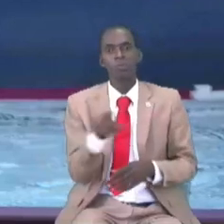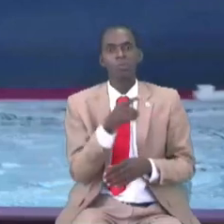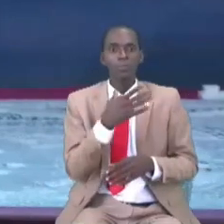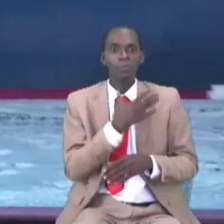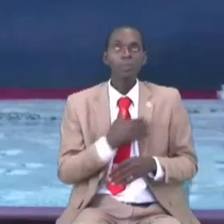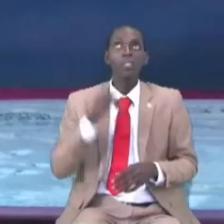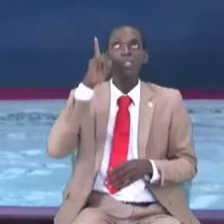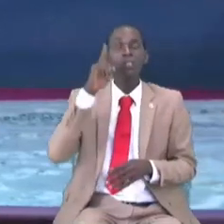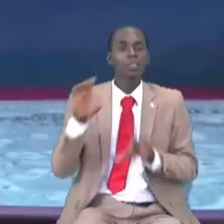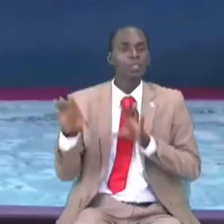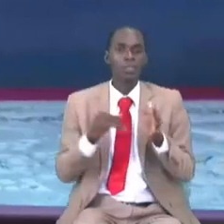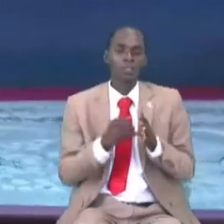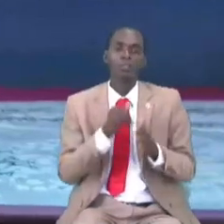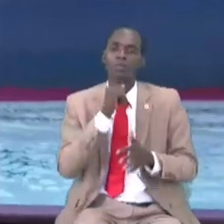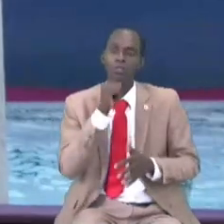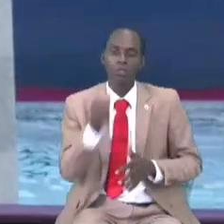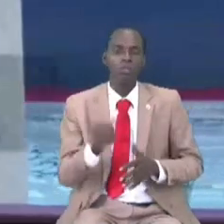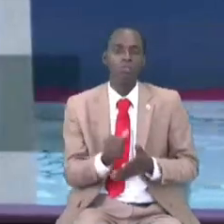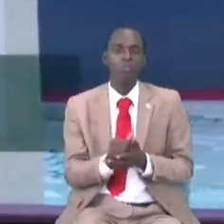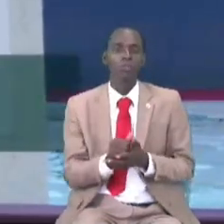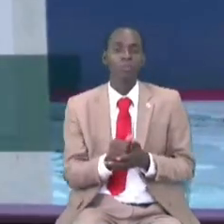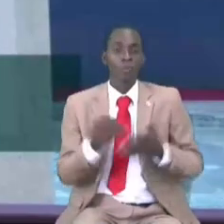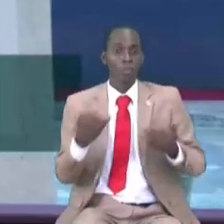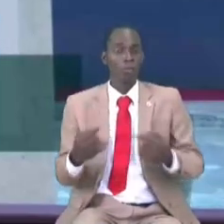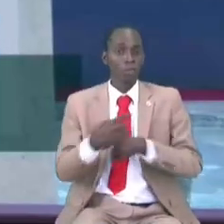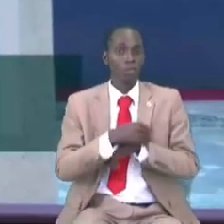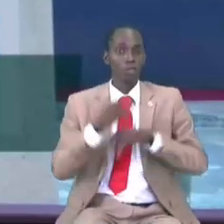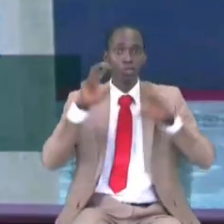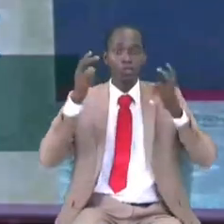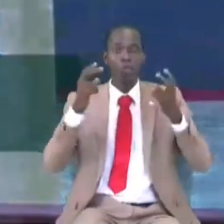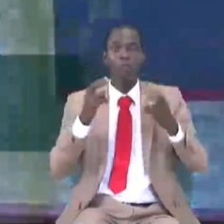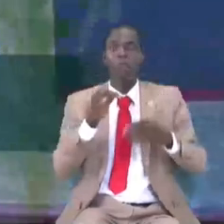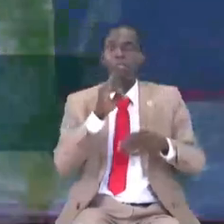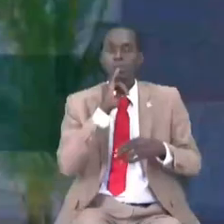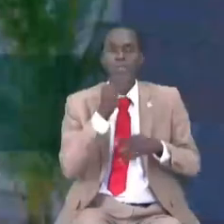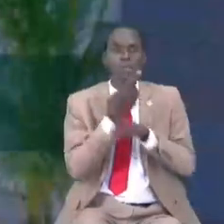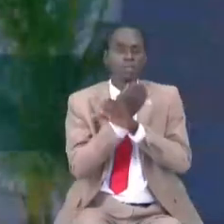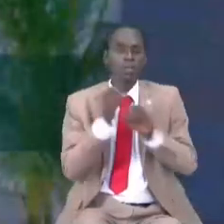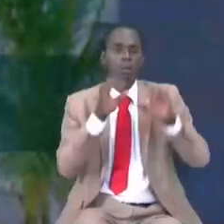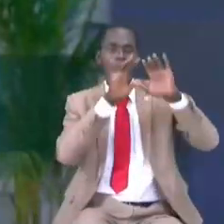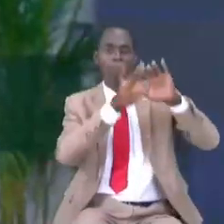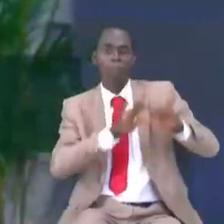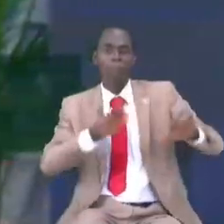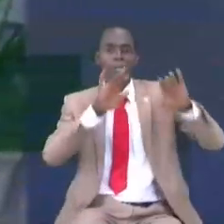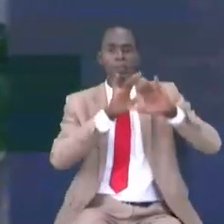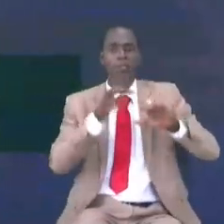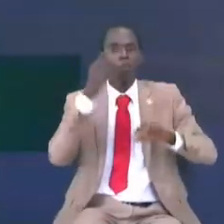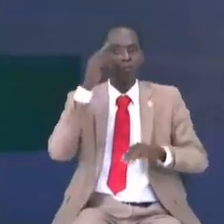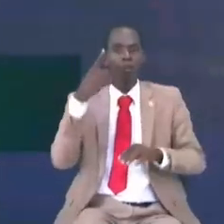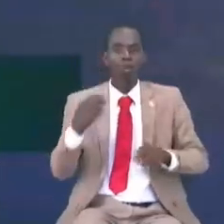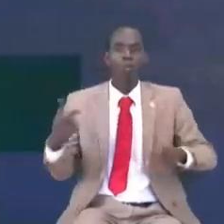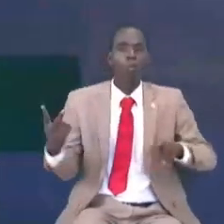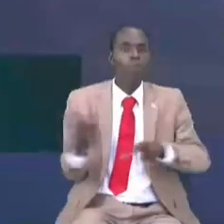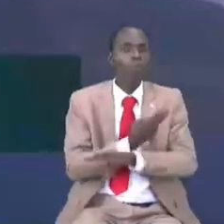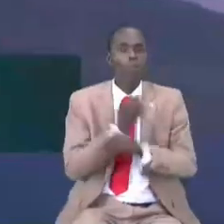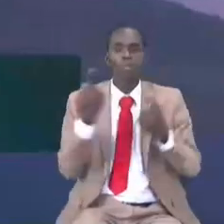Aujourd'hui, nous considérons le message. La miséricorde rédemptrice pour le pire des pécheurs dans